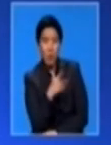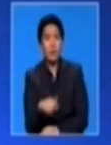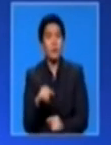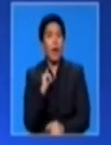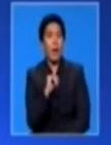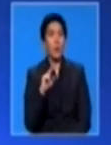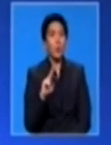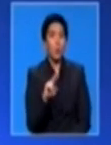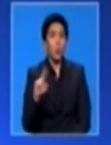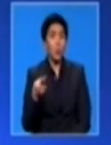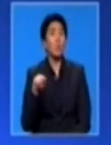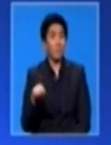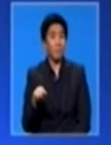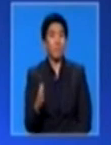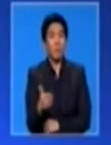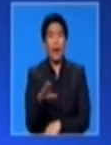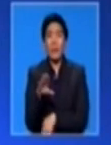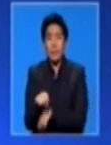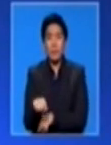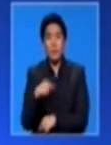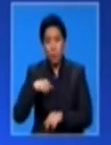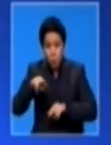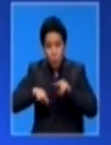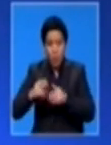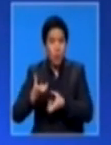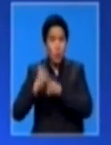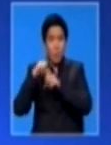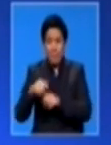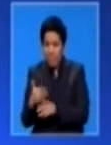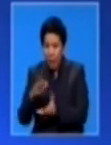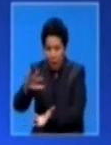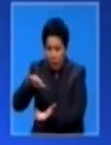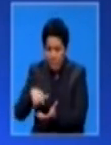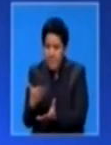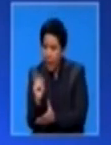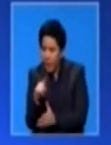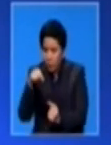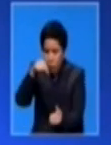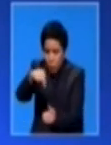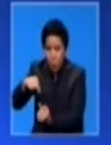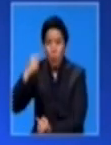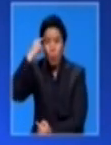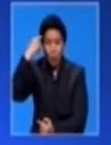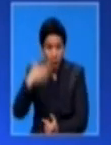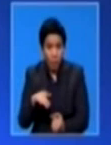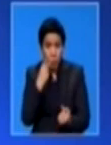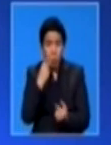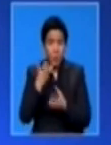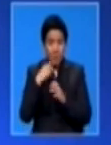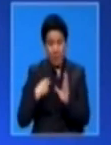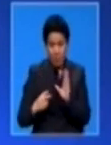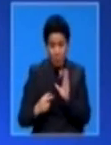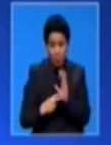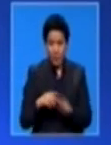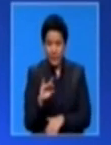IUU Fishing นะครับมีการตรวจสอบย้อนกลับของการนำเข้าส่งออกวัตถุดิบการประมงการออกใบรับรองการจับ